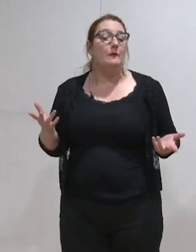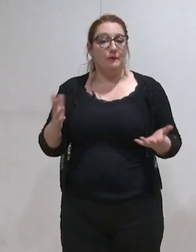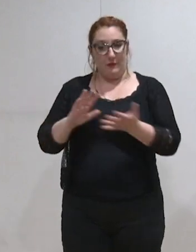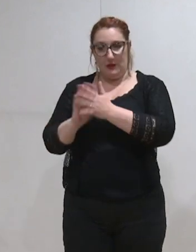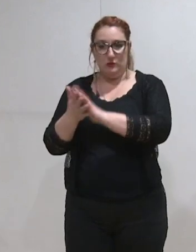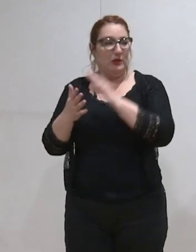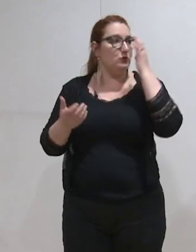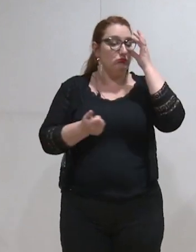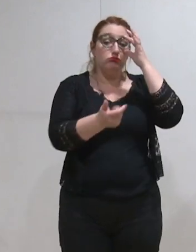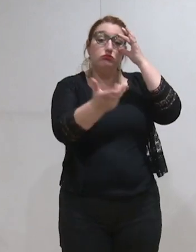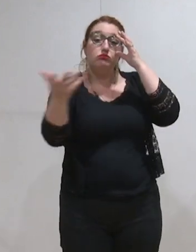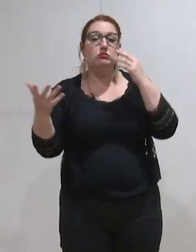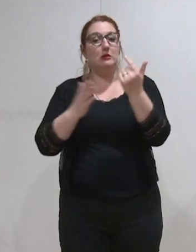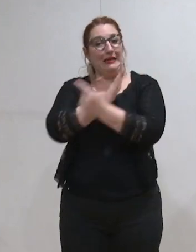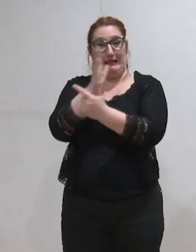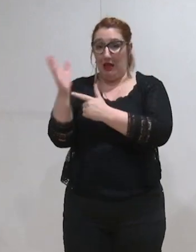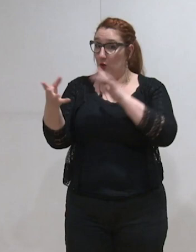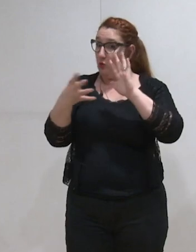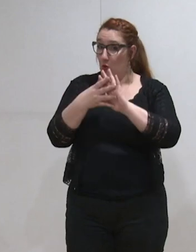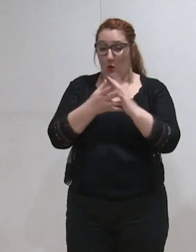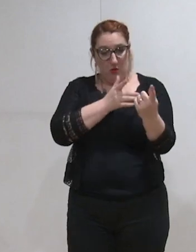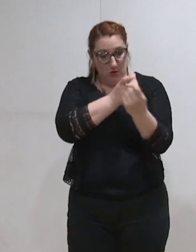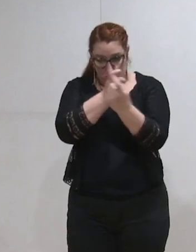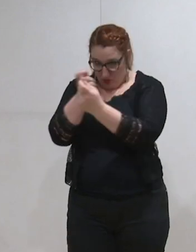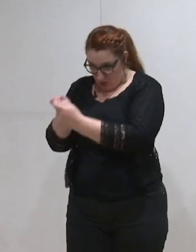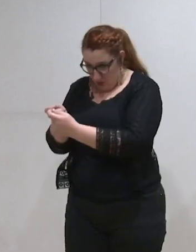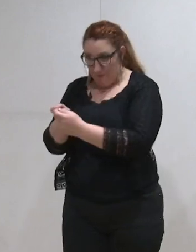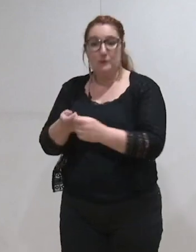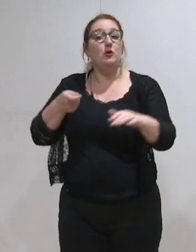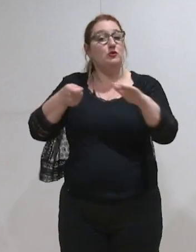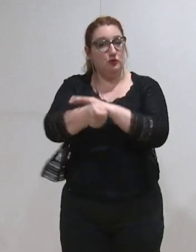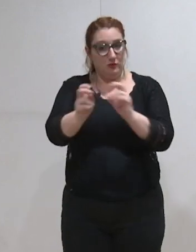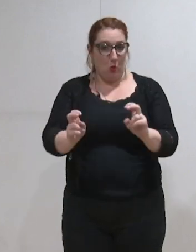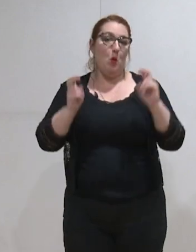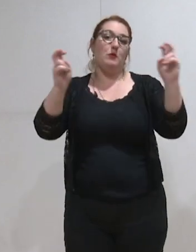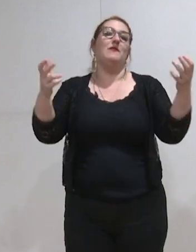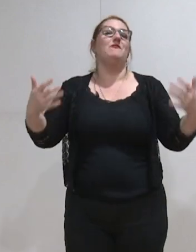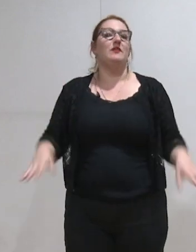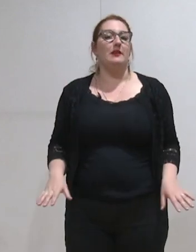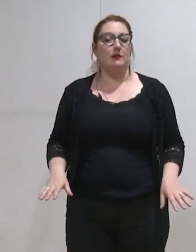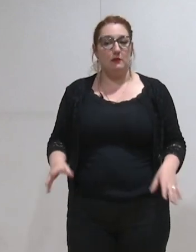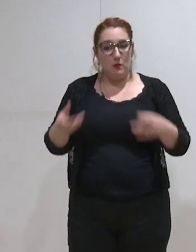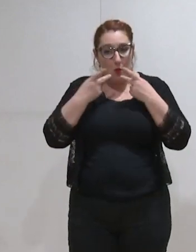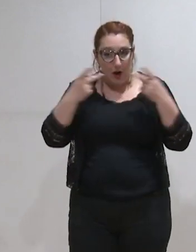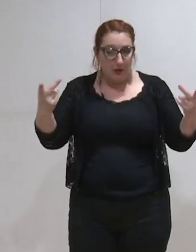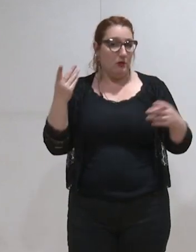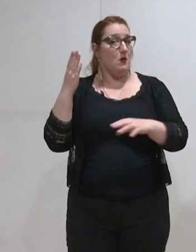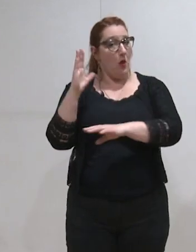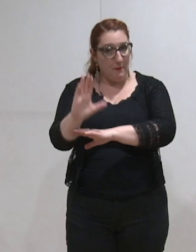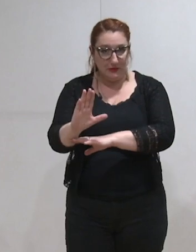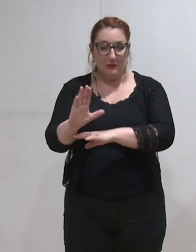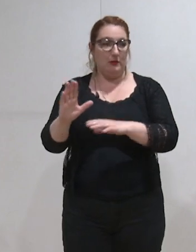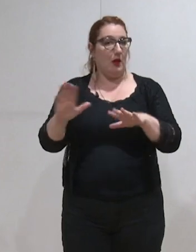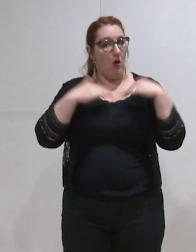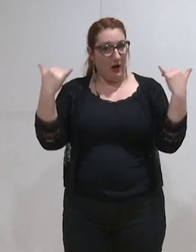correspondant à ces deux critères ont eu leur subventions remonté tout ça a été dit présenté en